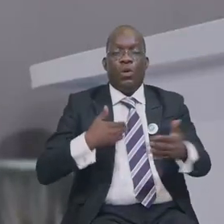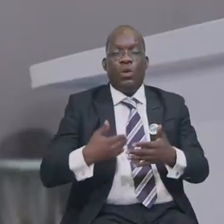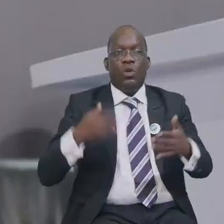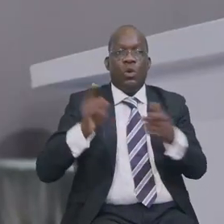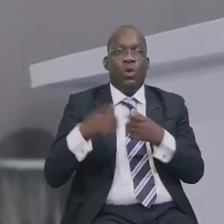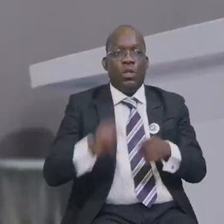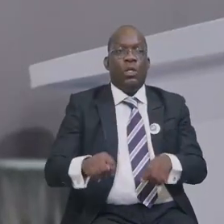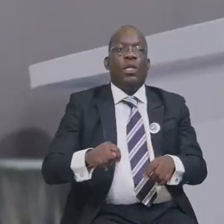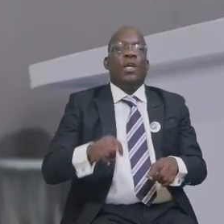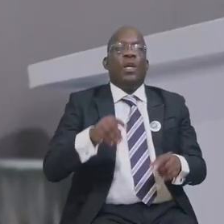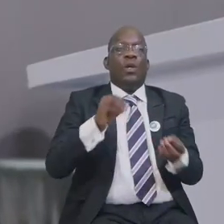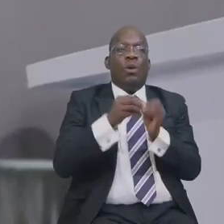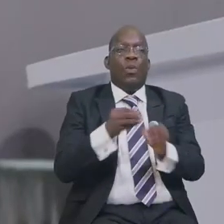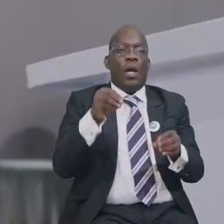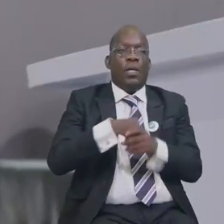est